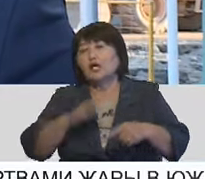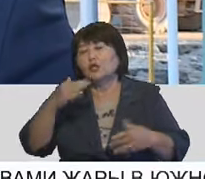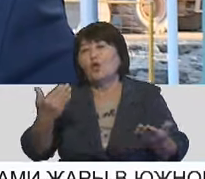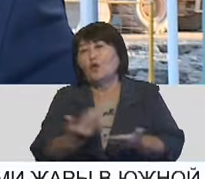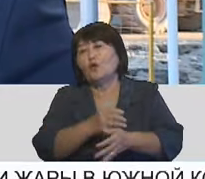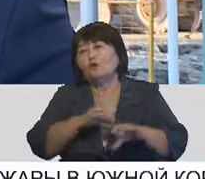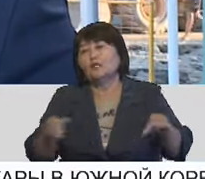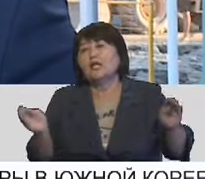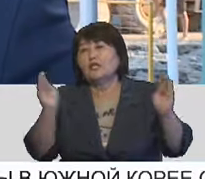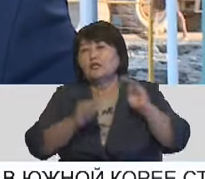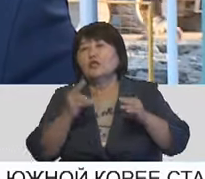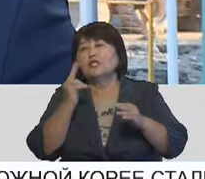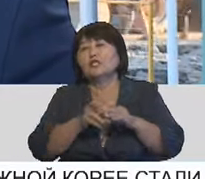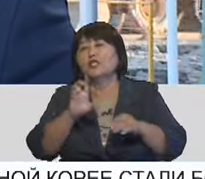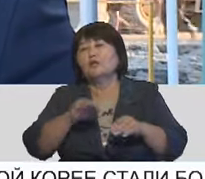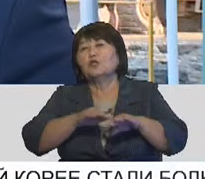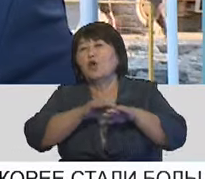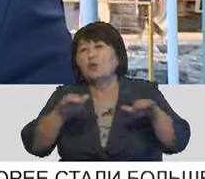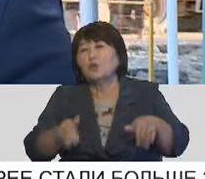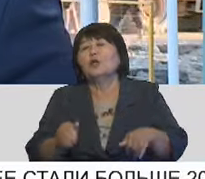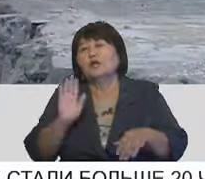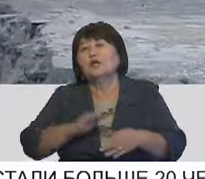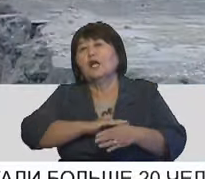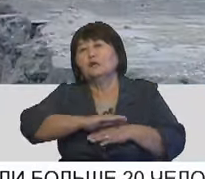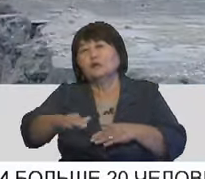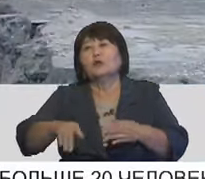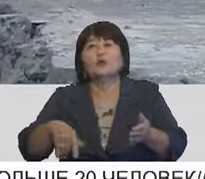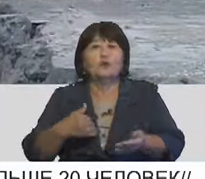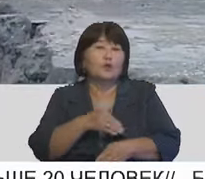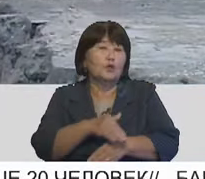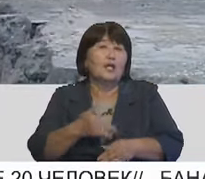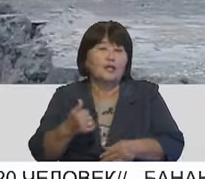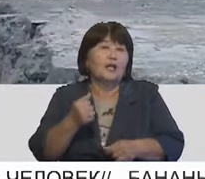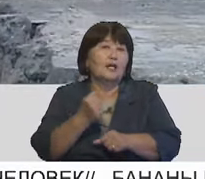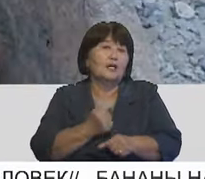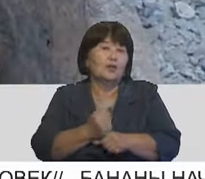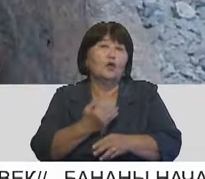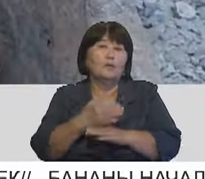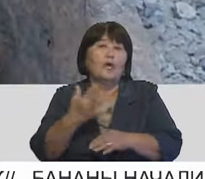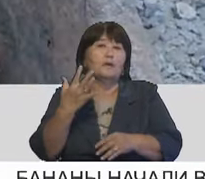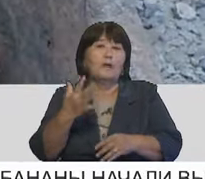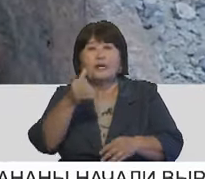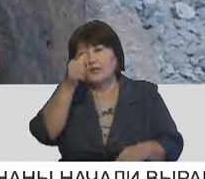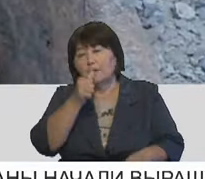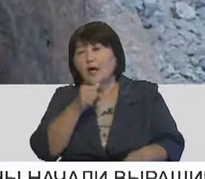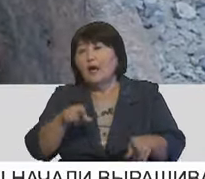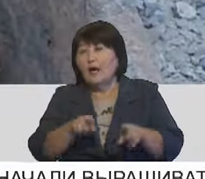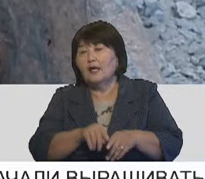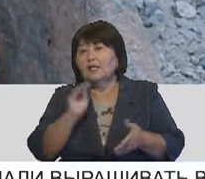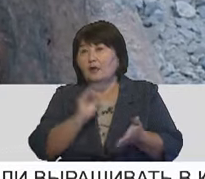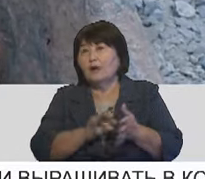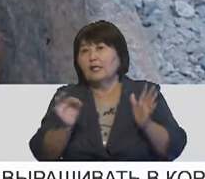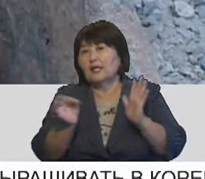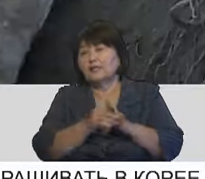трубы, закроем их железобетонными лодками и заасфальтируем улицу. Госэкспертизе на эти работы отведено 5 месяцев, однако поставлена